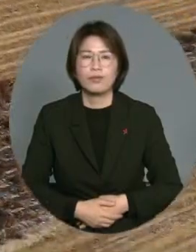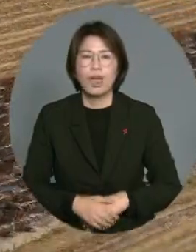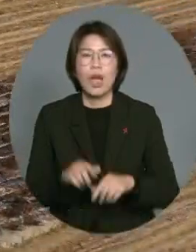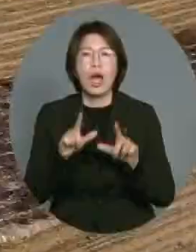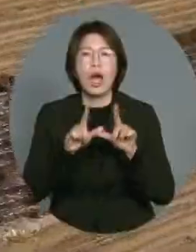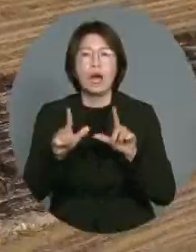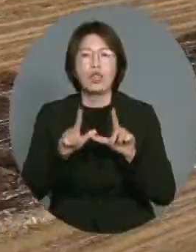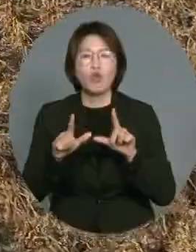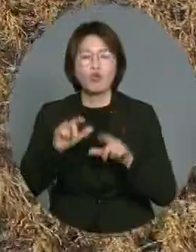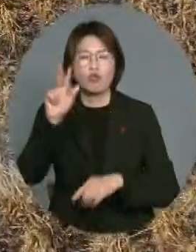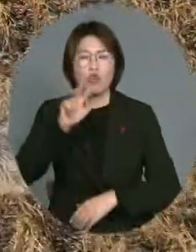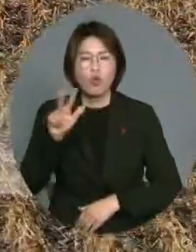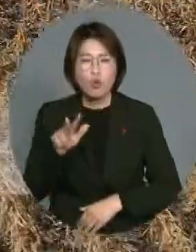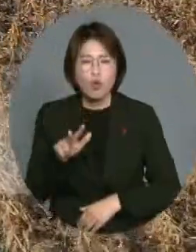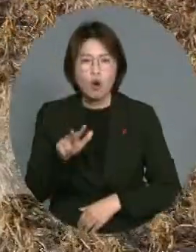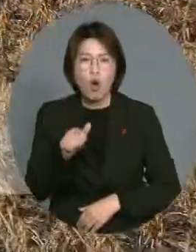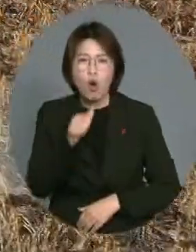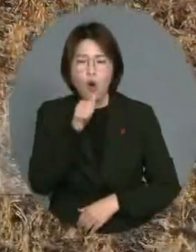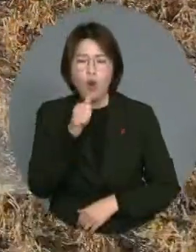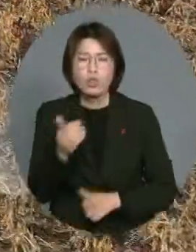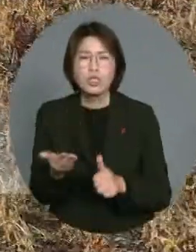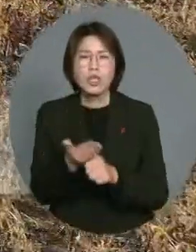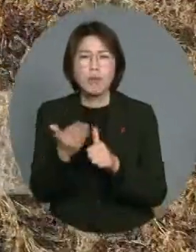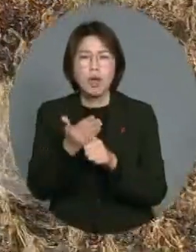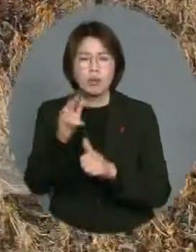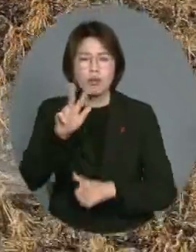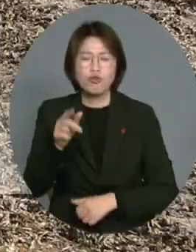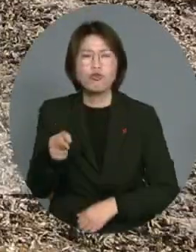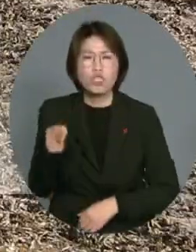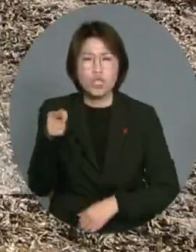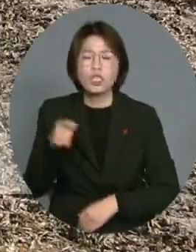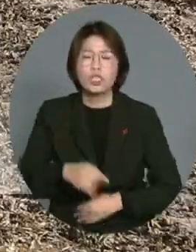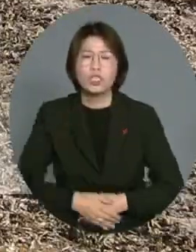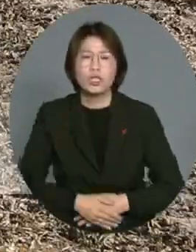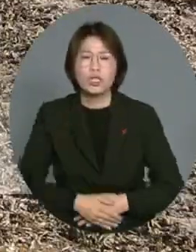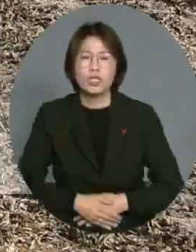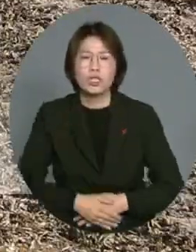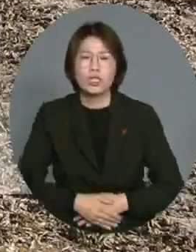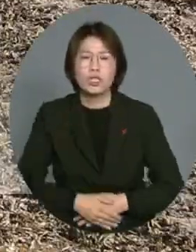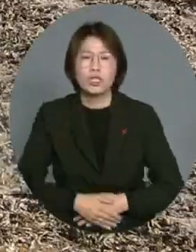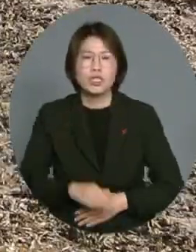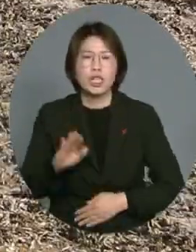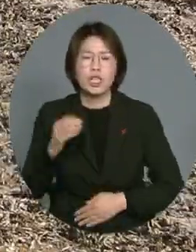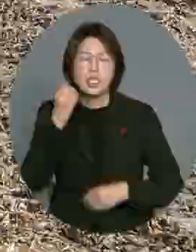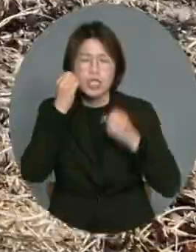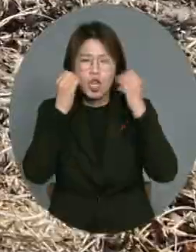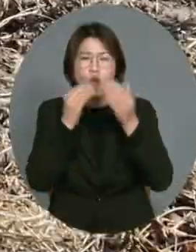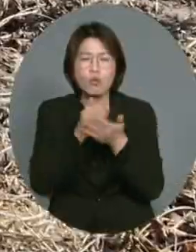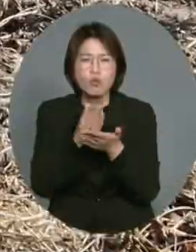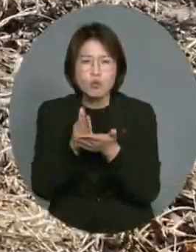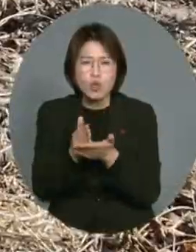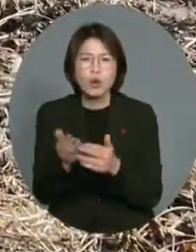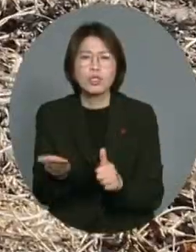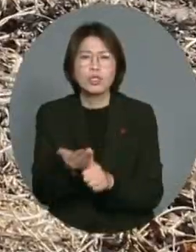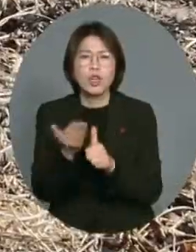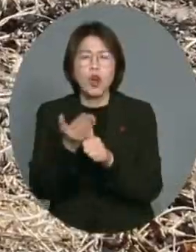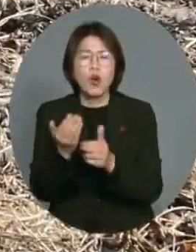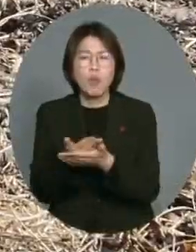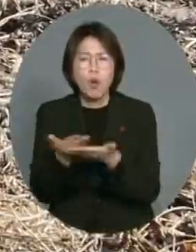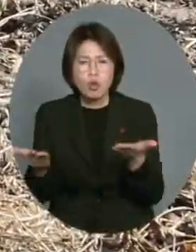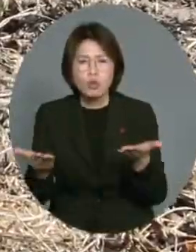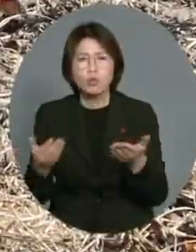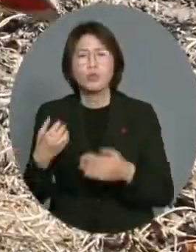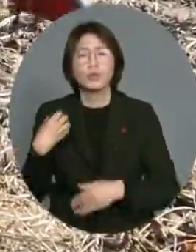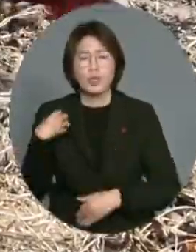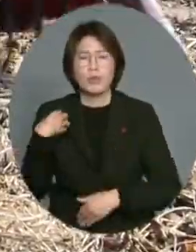안동은 전국에서 콩을 가장 많이 재배하는 주산지입니다. 최근엔 신품종 재배는 물론 보급의 전진기지